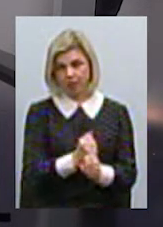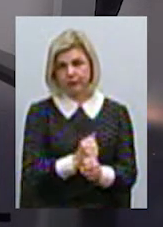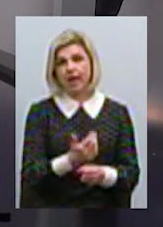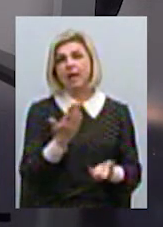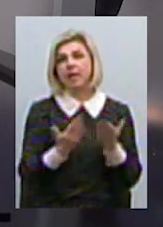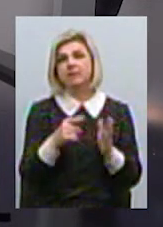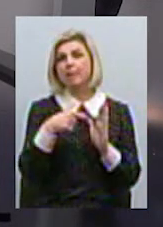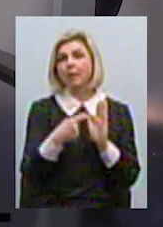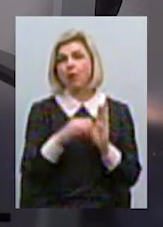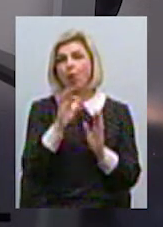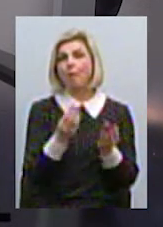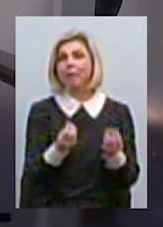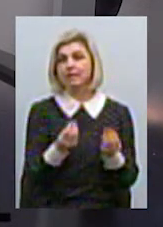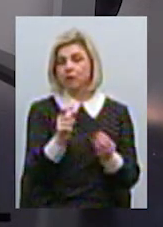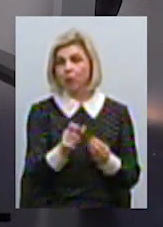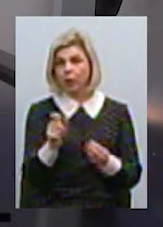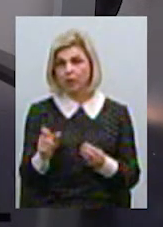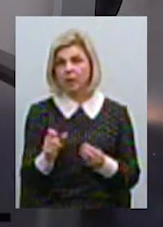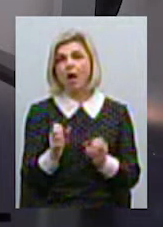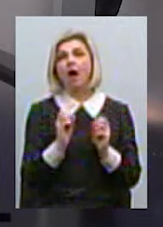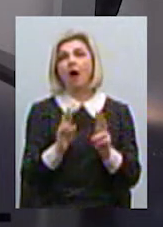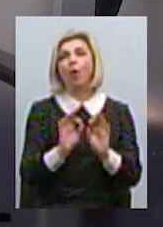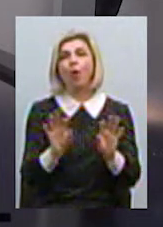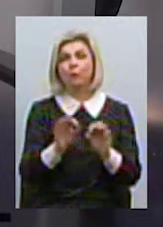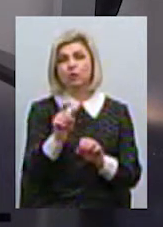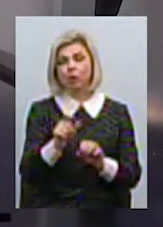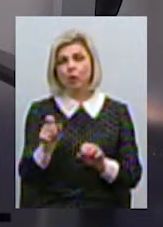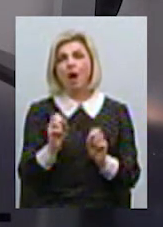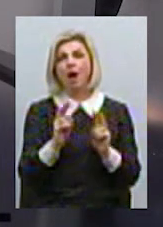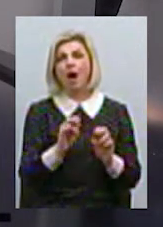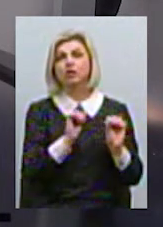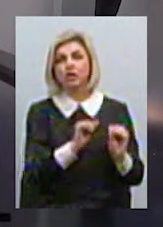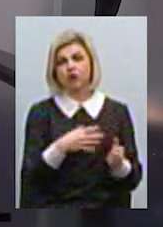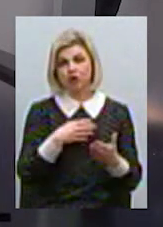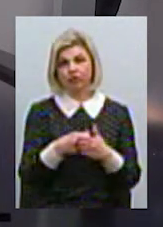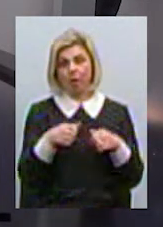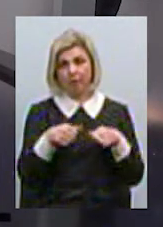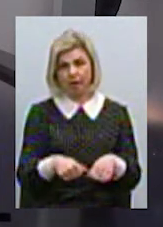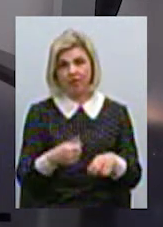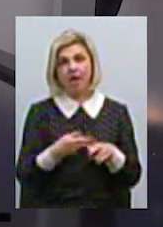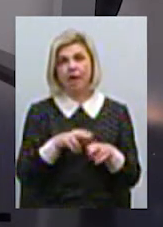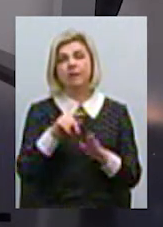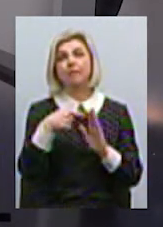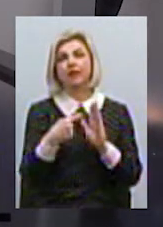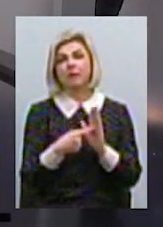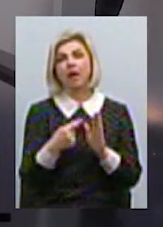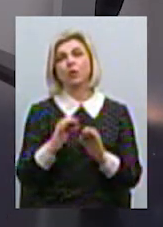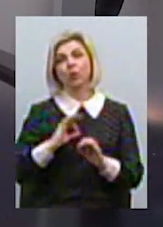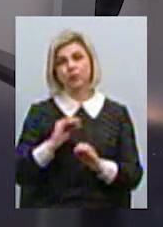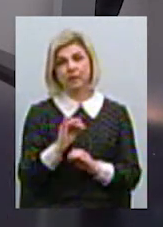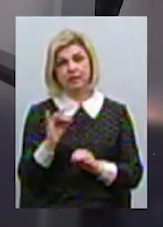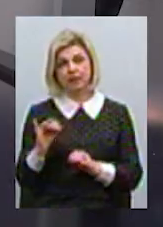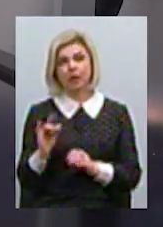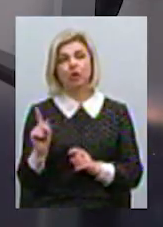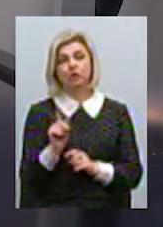про питання у бізнесі людей, як пояснити людям, в який спосіб захистити свої права, це було питання органів юстиції. І я запевняю вас,